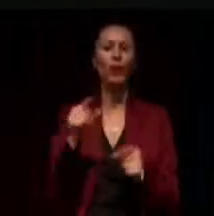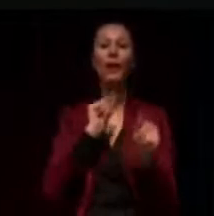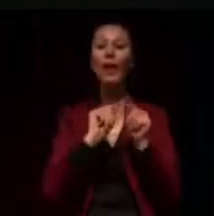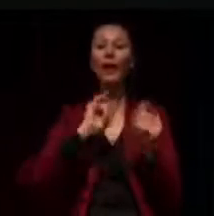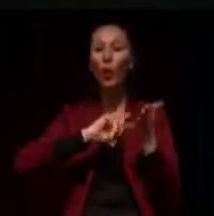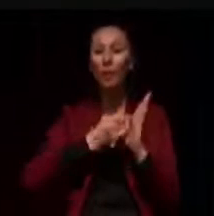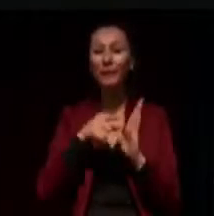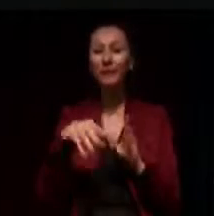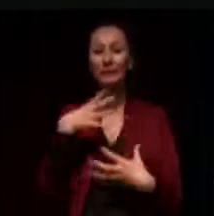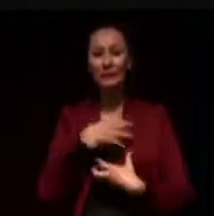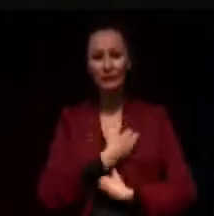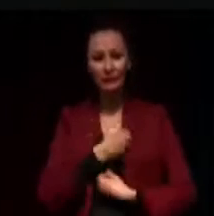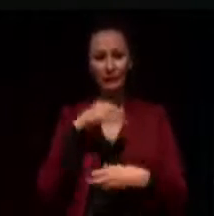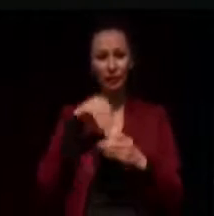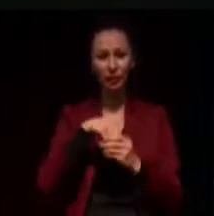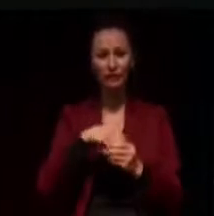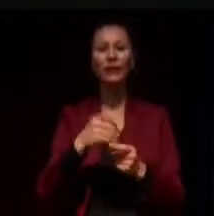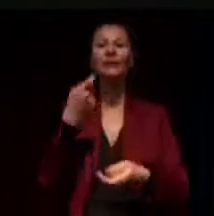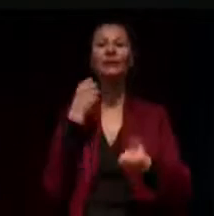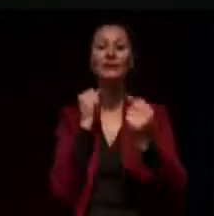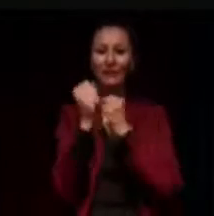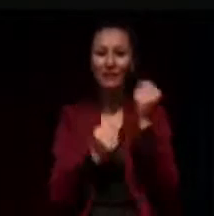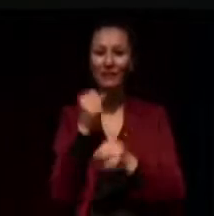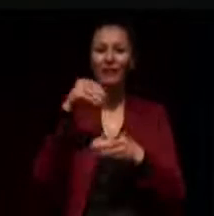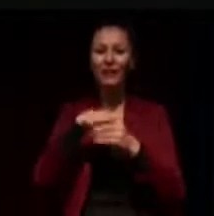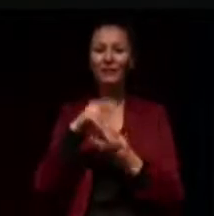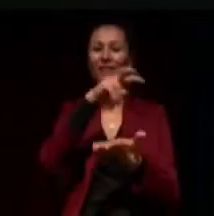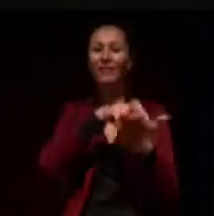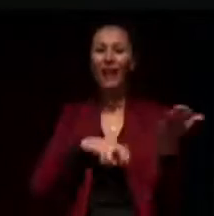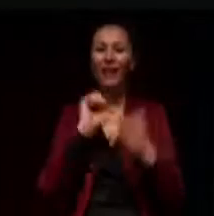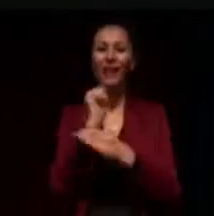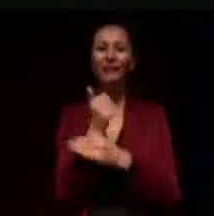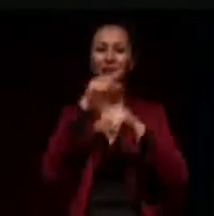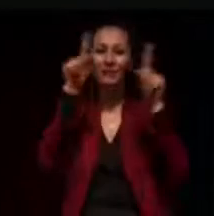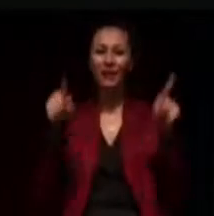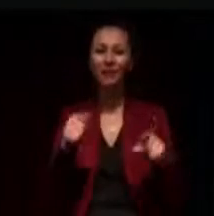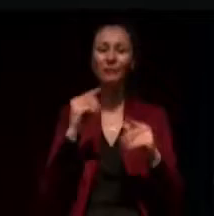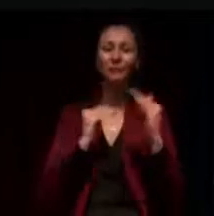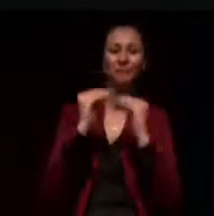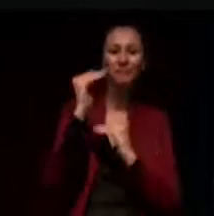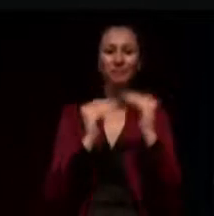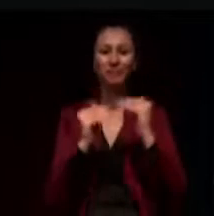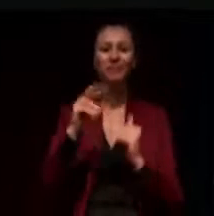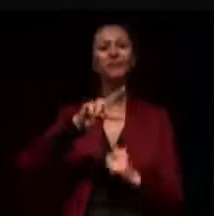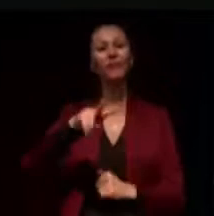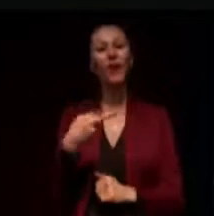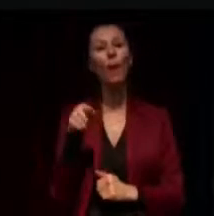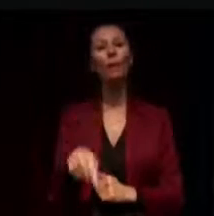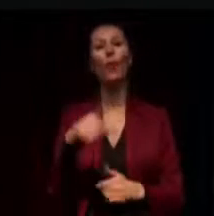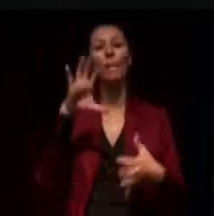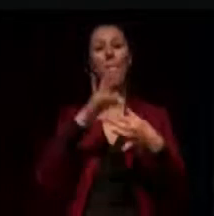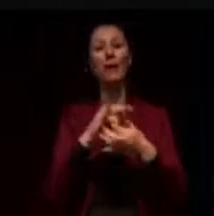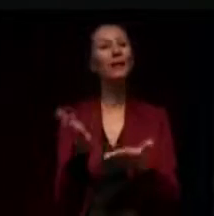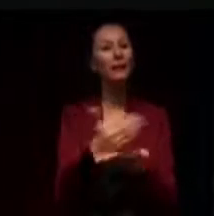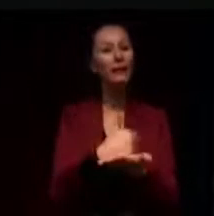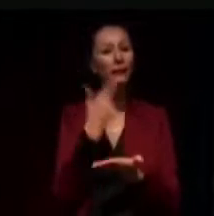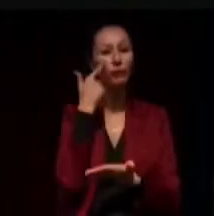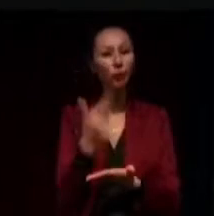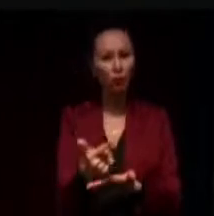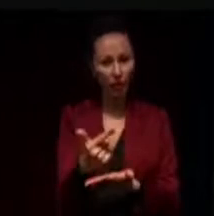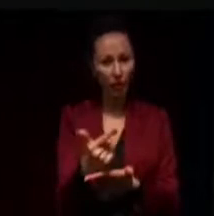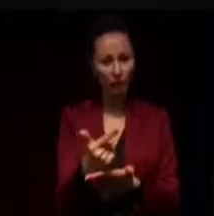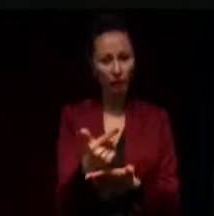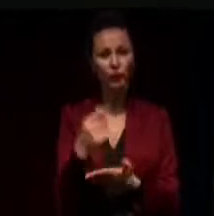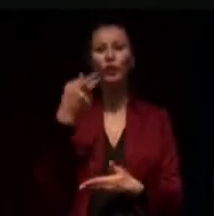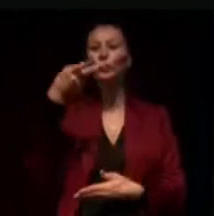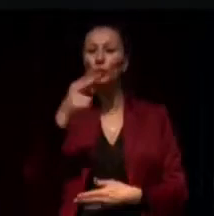Ekonomik sıkıntılar içerisinde sanayici ve esnafın vergi ödemelerindeki aksaklıklar ya da buna bağlı gelir